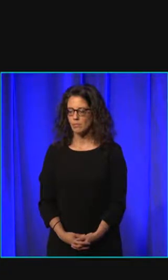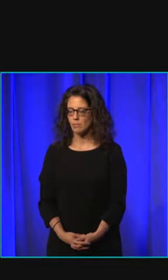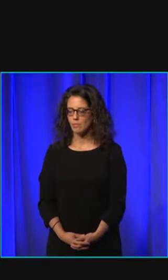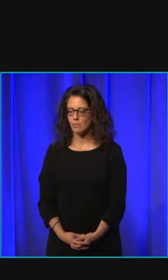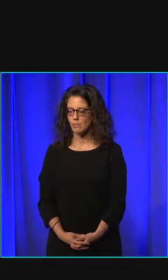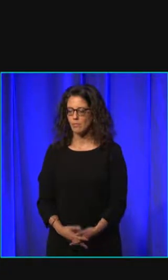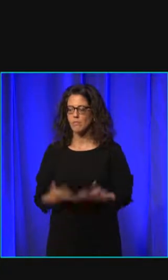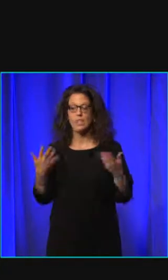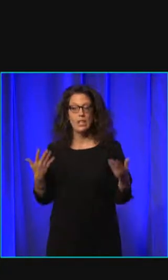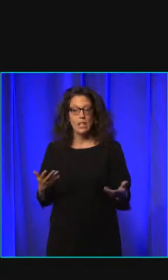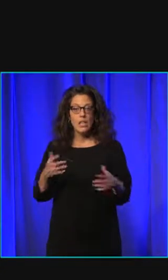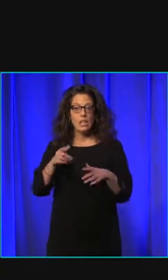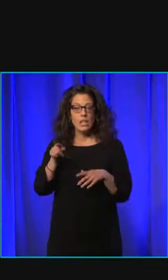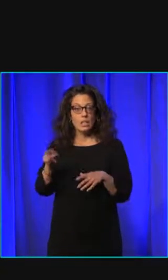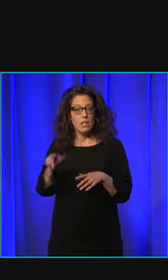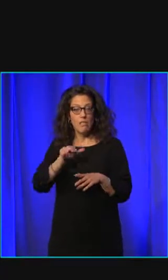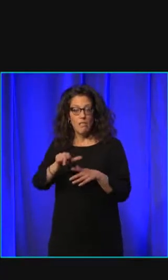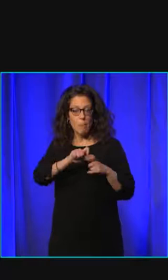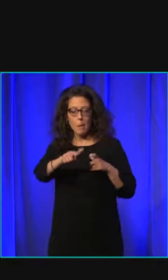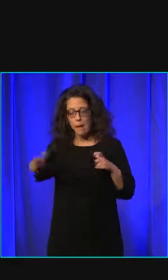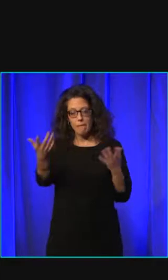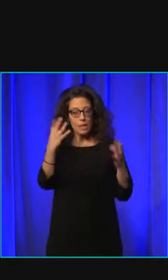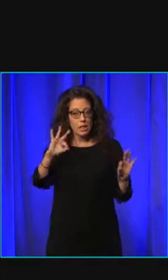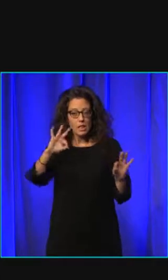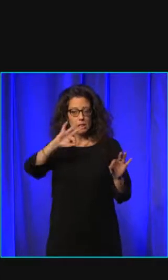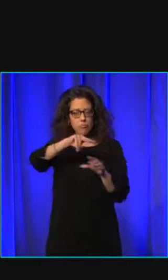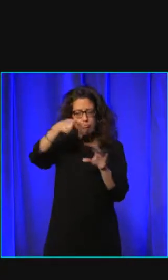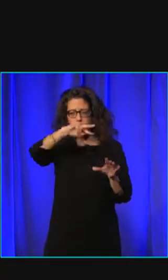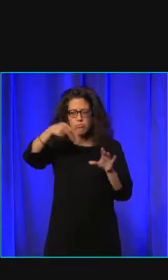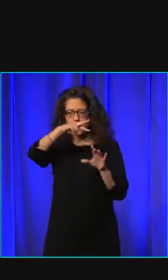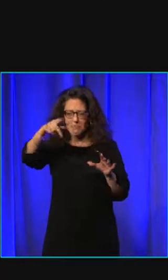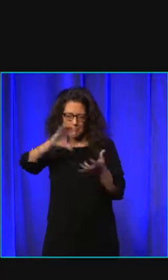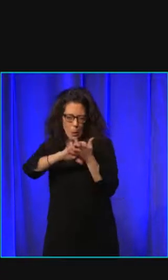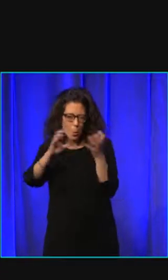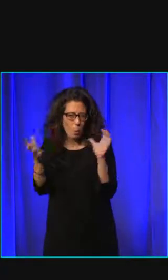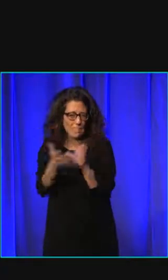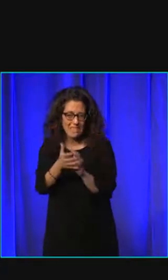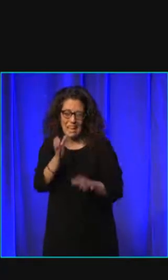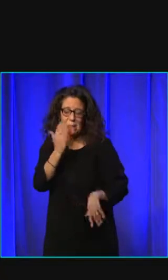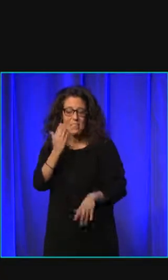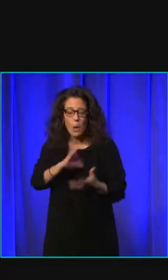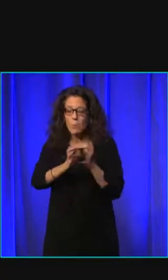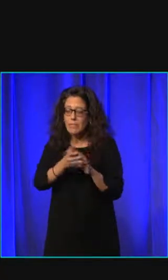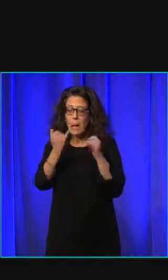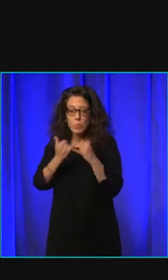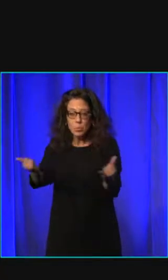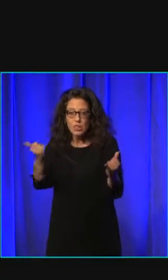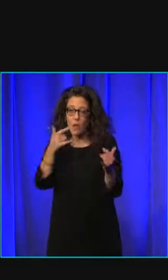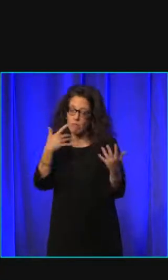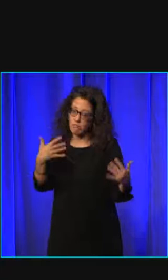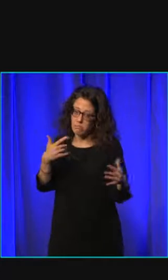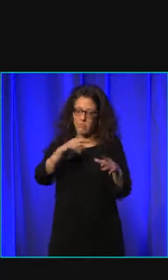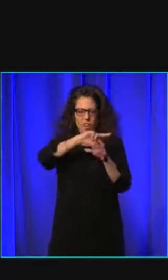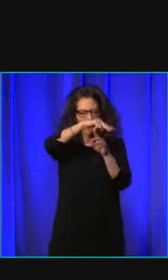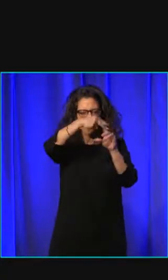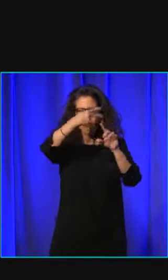Voilà, il doit enchaîner 10 figures les plus compliquées possibles, c'est-à-dire en faisant beaucoup de rotations transversales